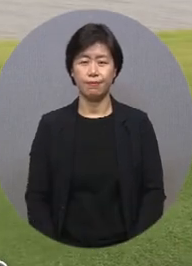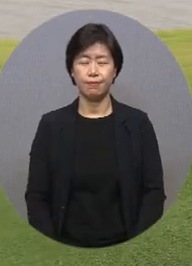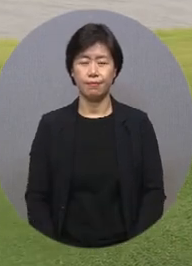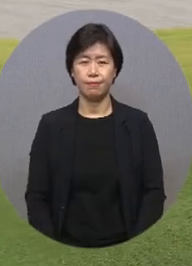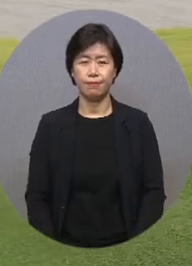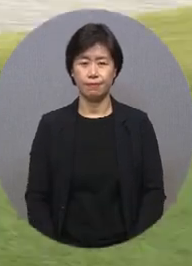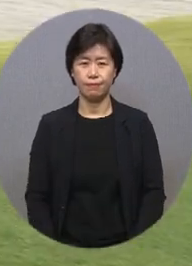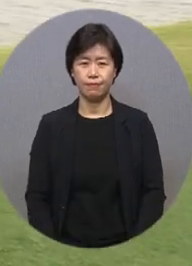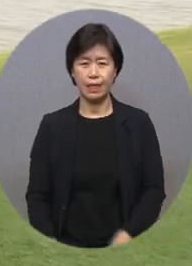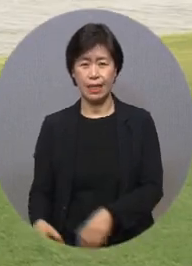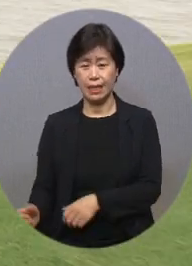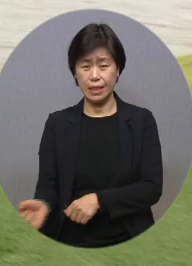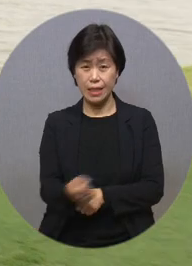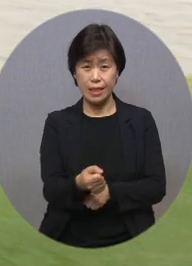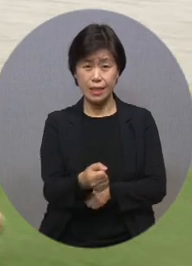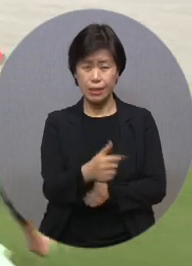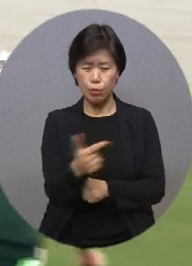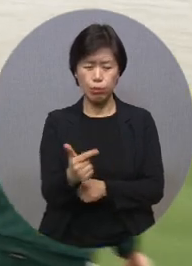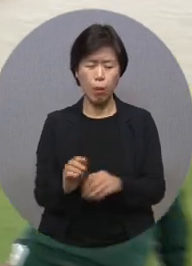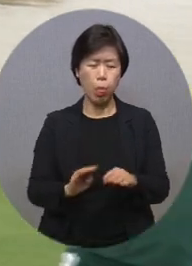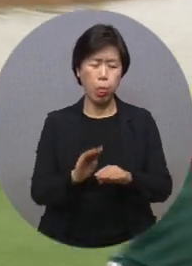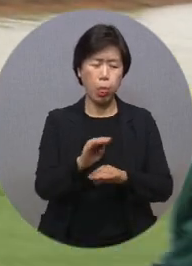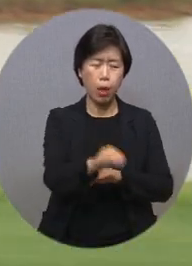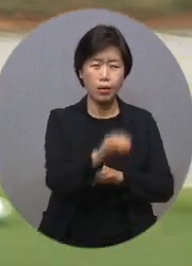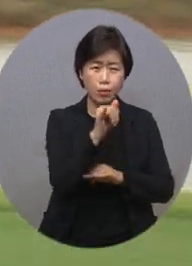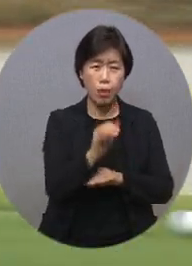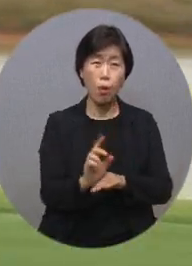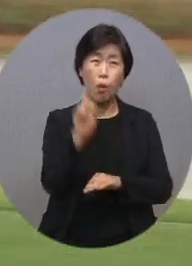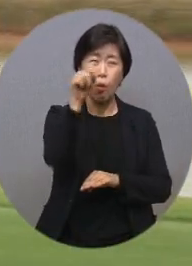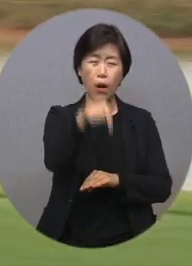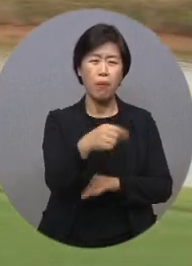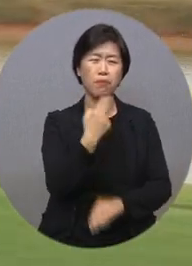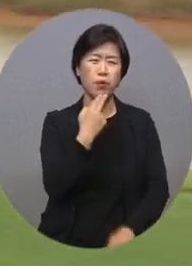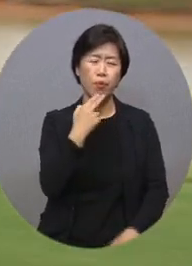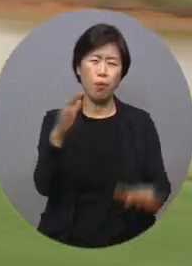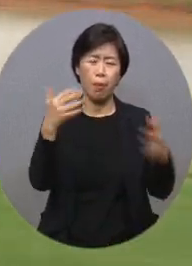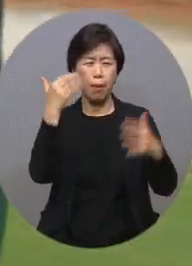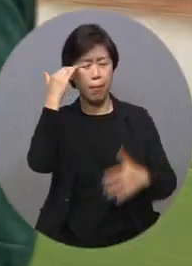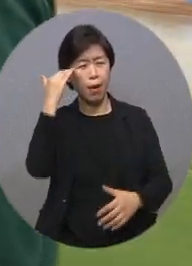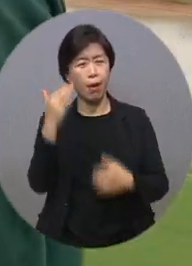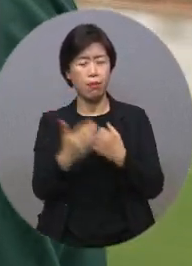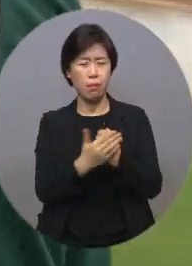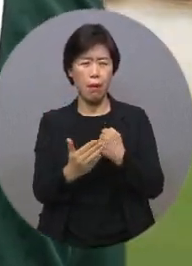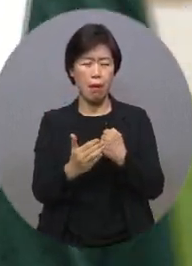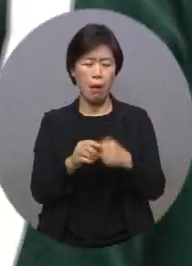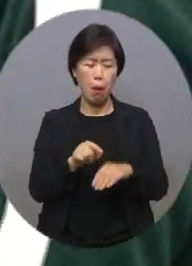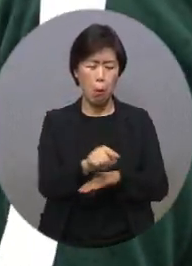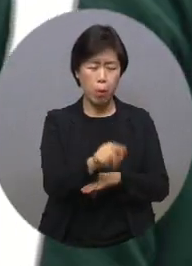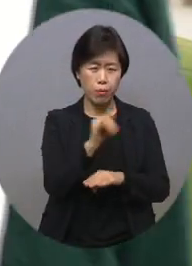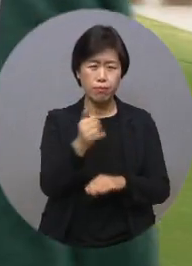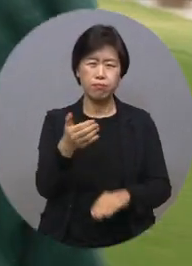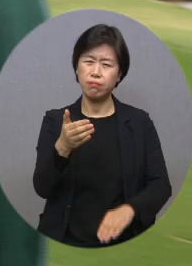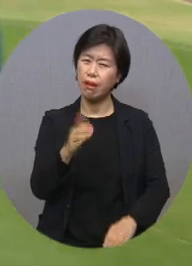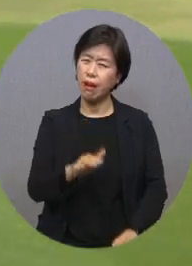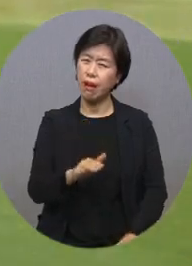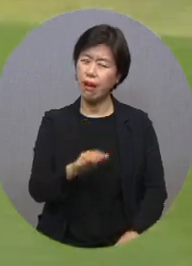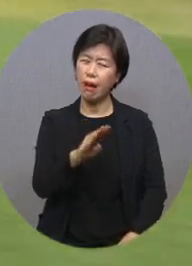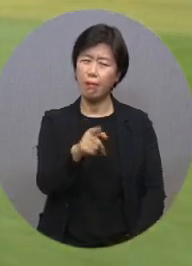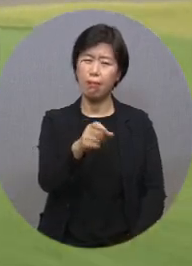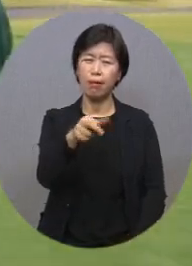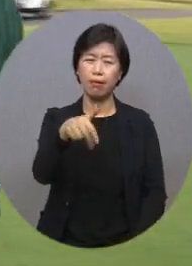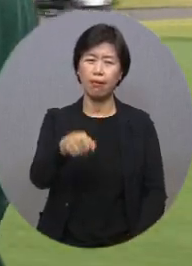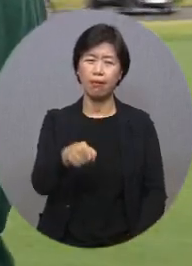티를 너무 낮게 꽂았어. 아, 진짜. 바람 불어서 낮게 치려고 티 낮게 꽂았는데. 화이팅! 머리를 쳤어. 괜찮아요.